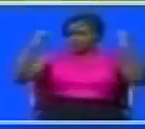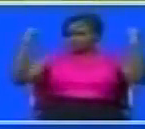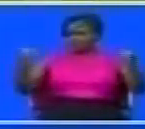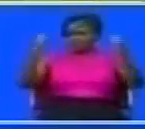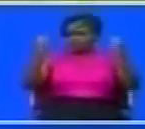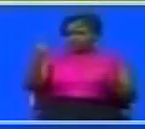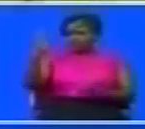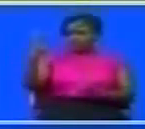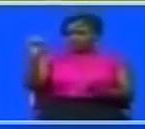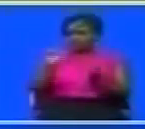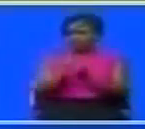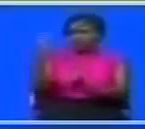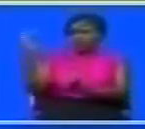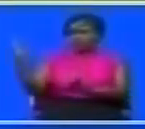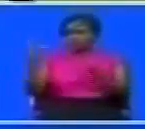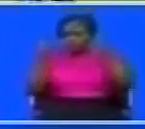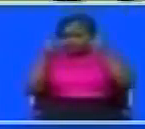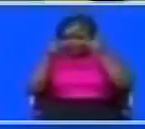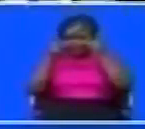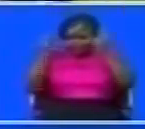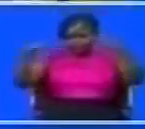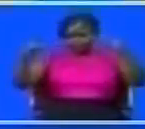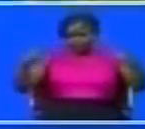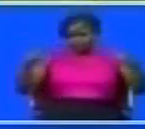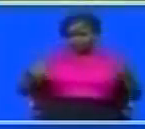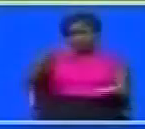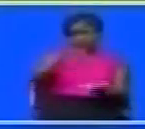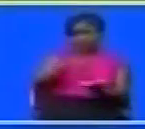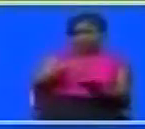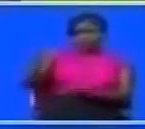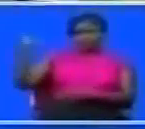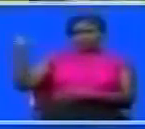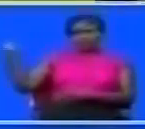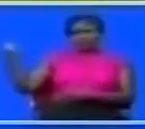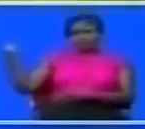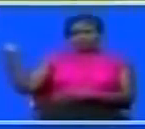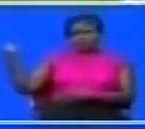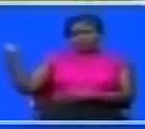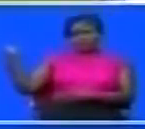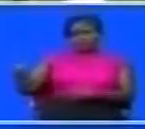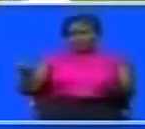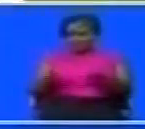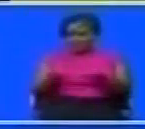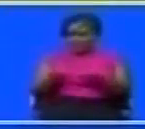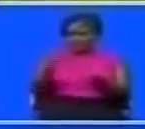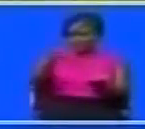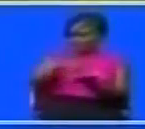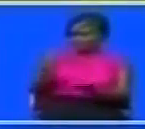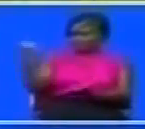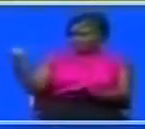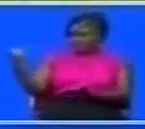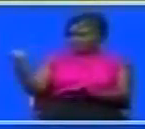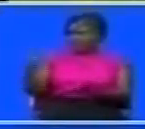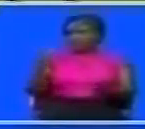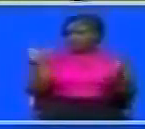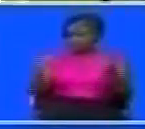mwaka wa 2012 Tusker FC walifanikiwa kumaliza katika nafasi ya tano kwenye ligi hiyo. Licha ya kumaliza katika nafasi hiyo,